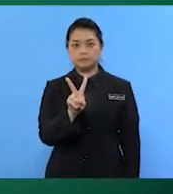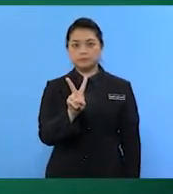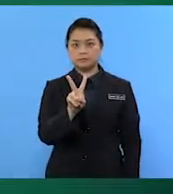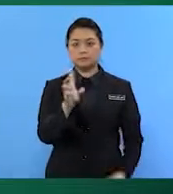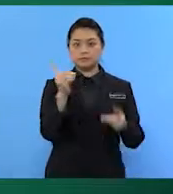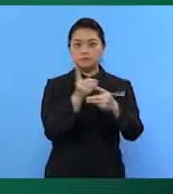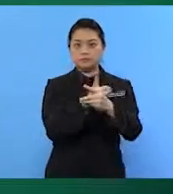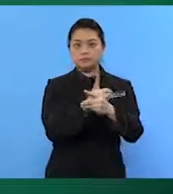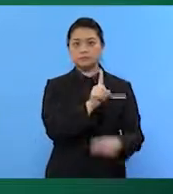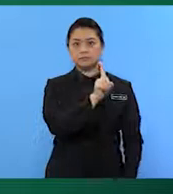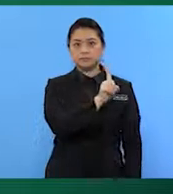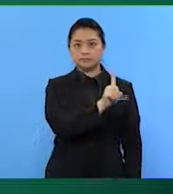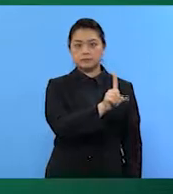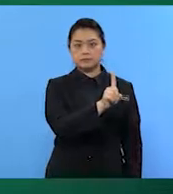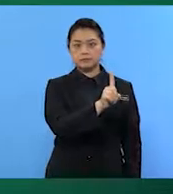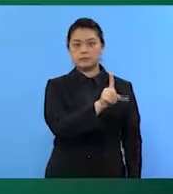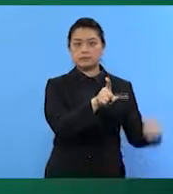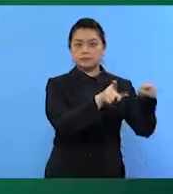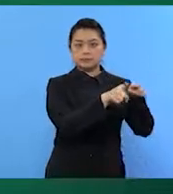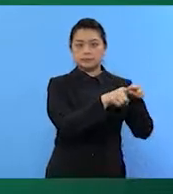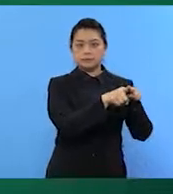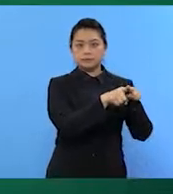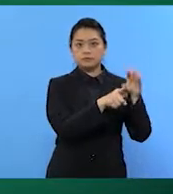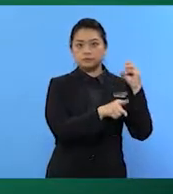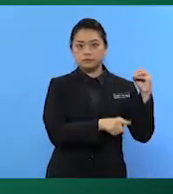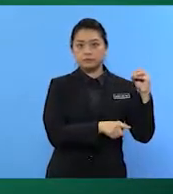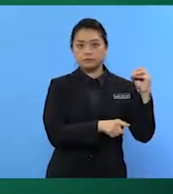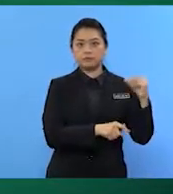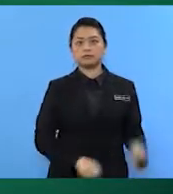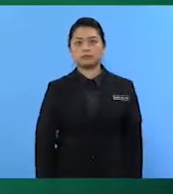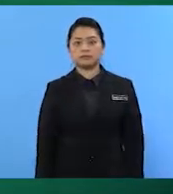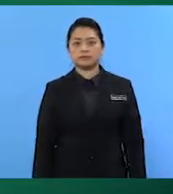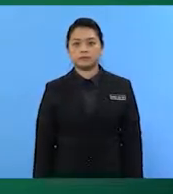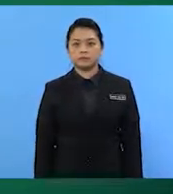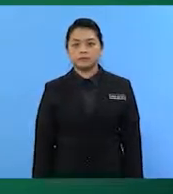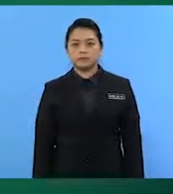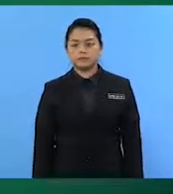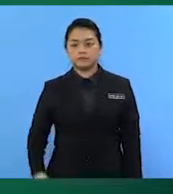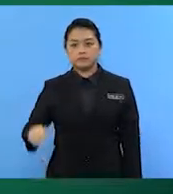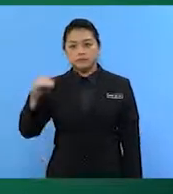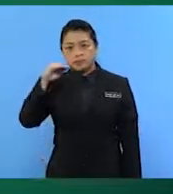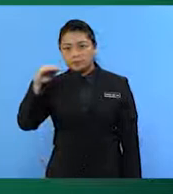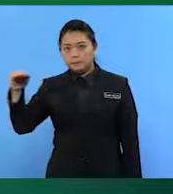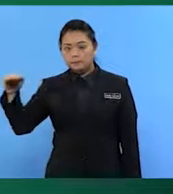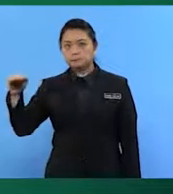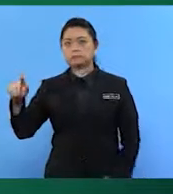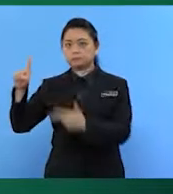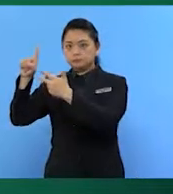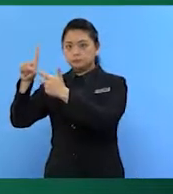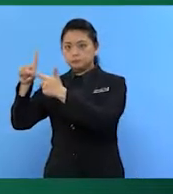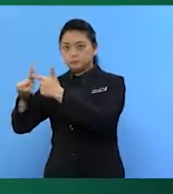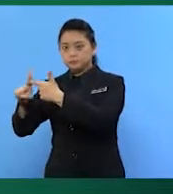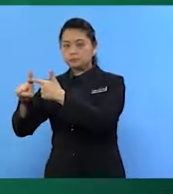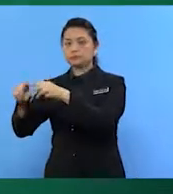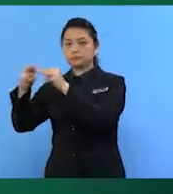2^1 menghasilkan 0. baris kedua matriks